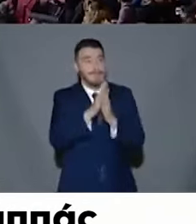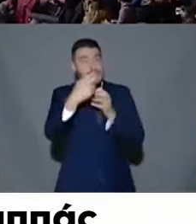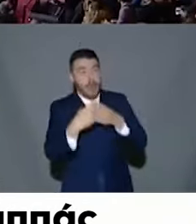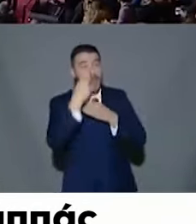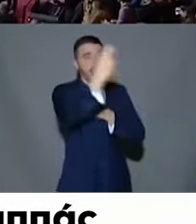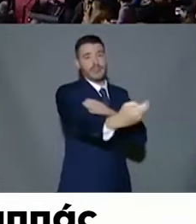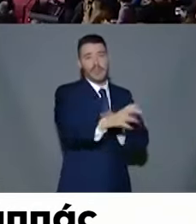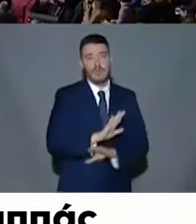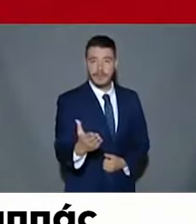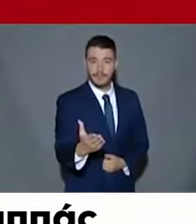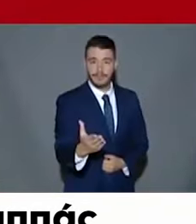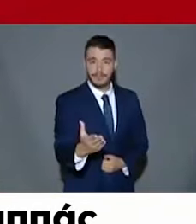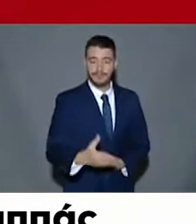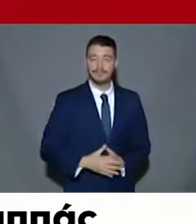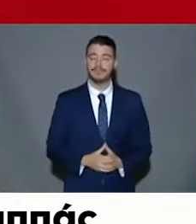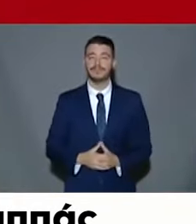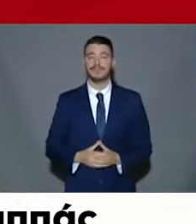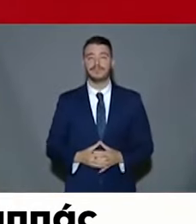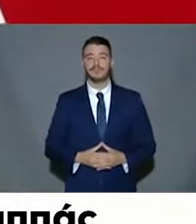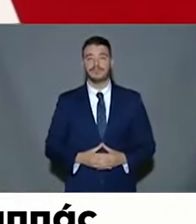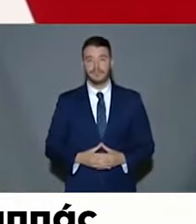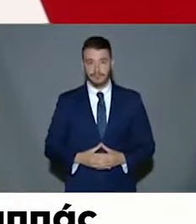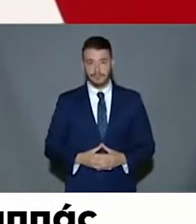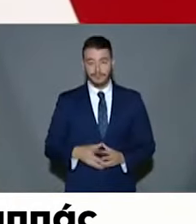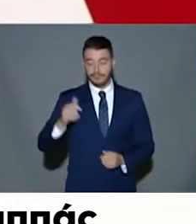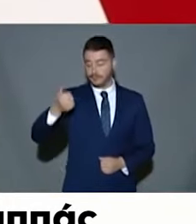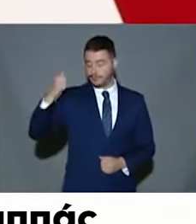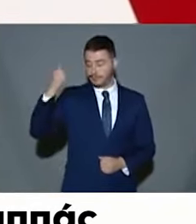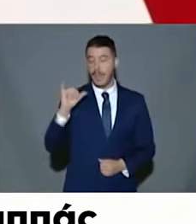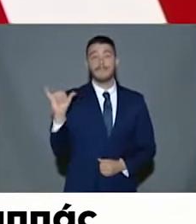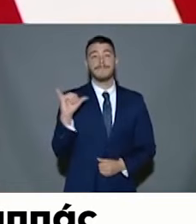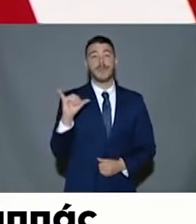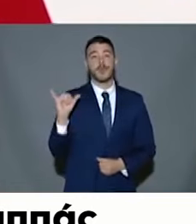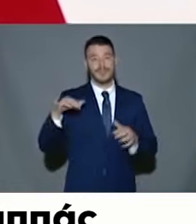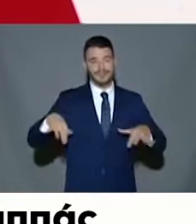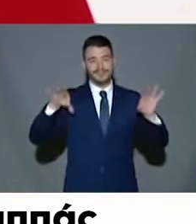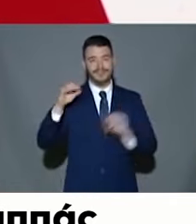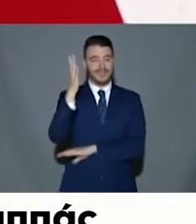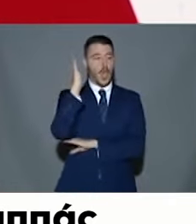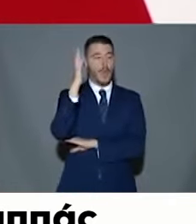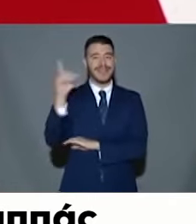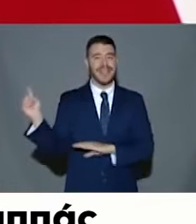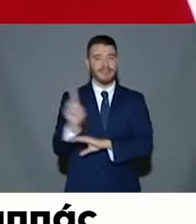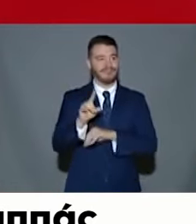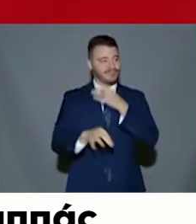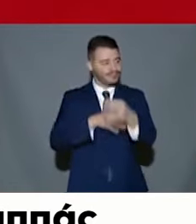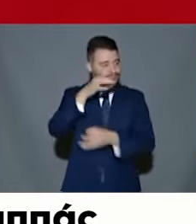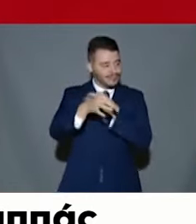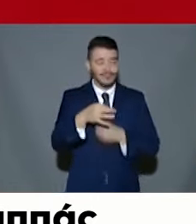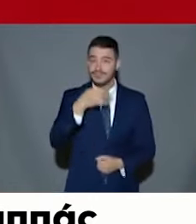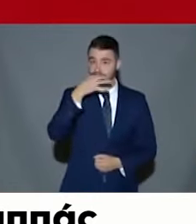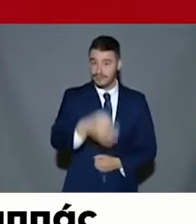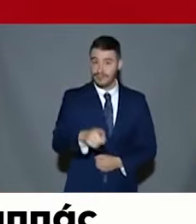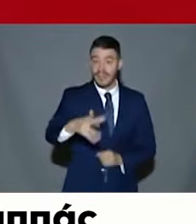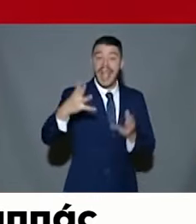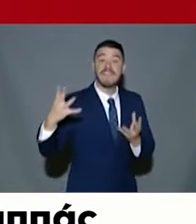την περιγραφή που κάνει της κατάστασης στο εσωτερικό του ΣΥΡΙΖΑ ο κύριος Τσίπρας, συμφωνούν όλοι. Είπε ότι είναι εμφυλοπολεμικό